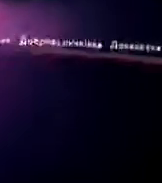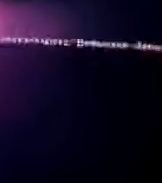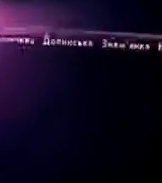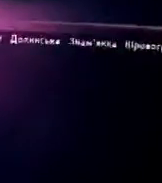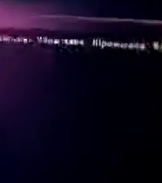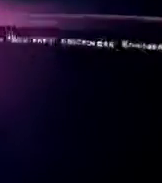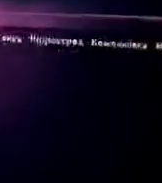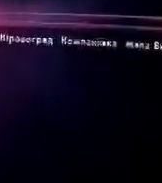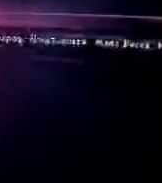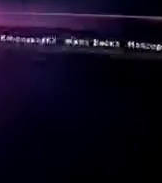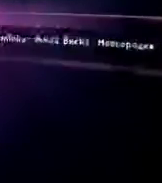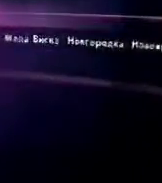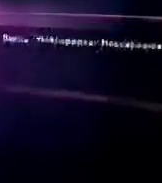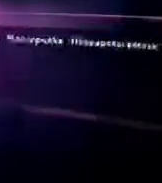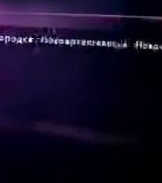Дякую.